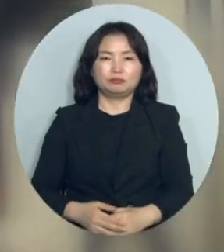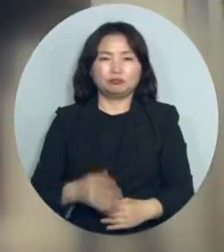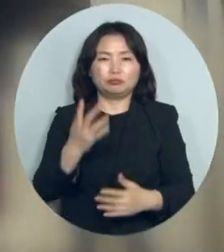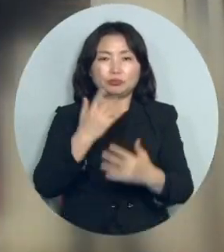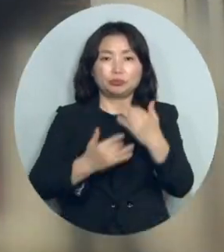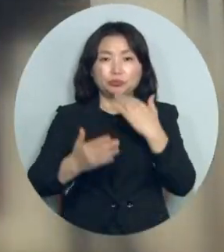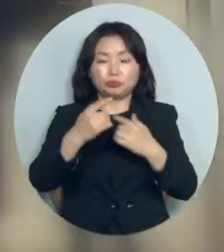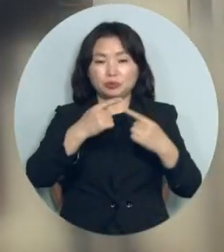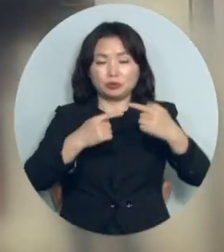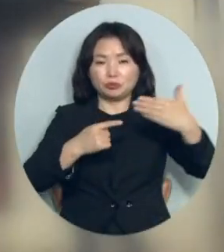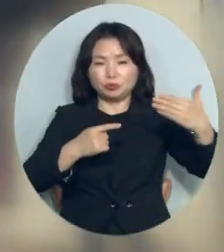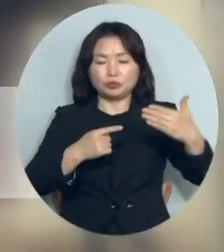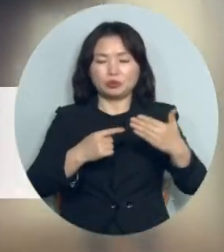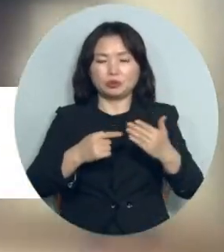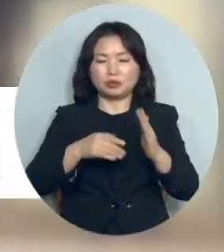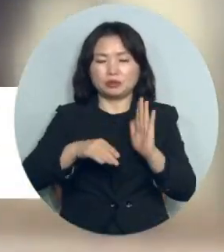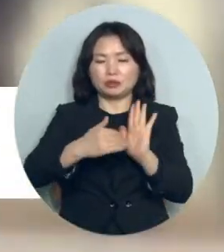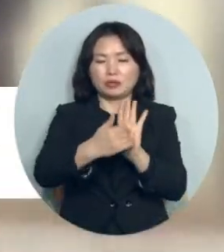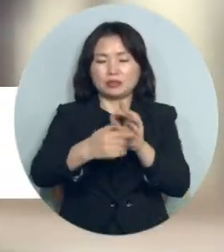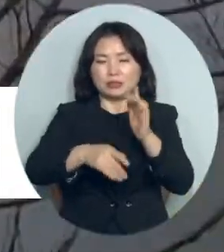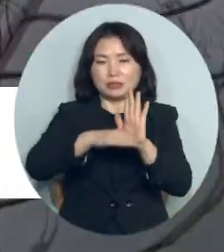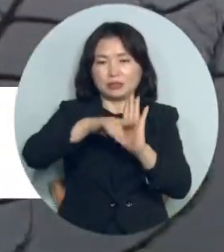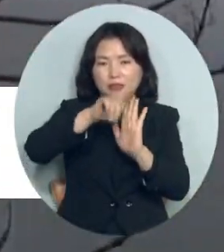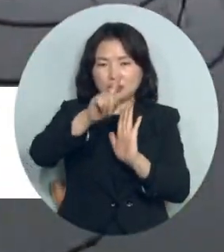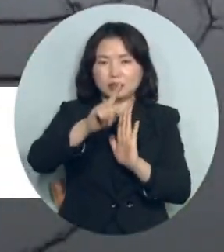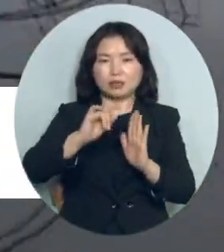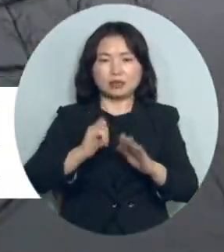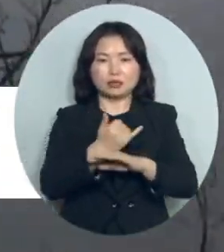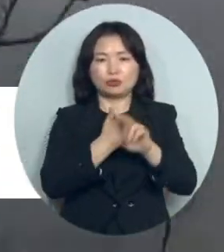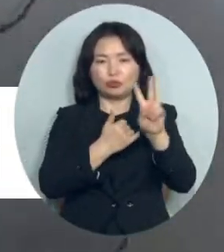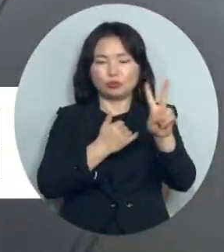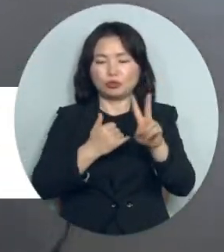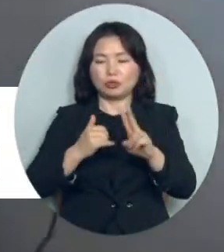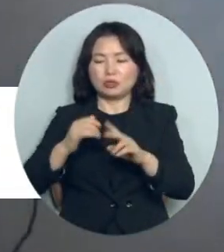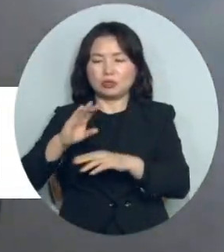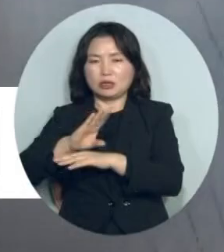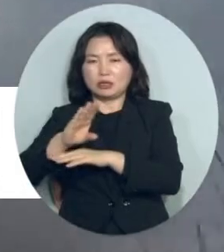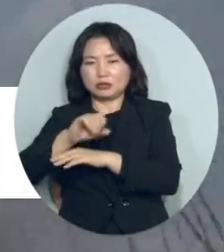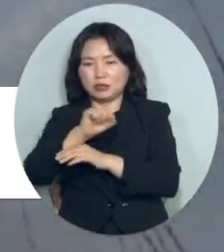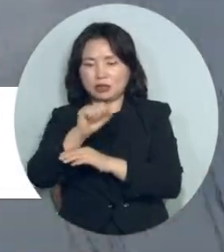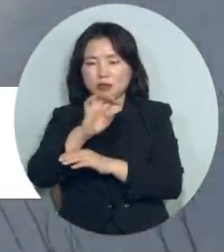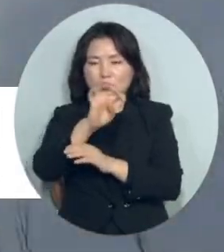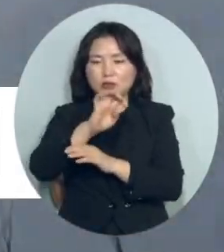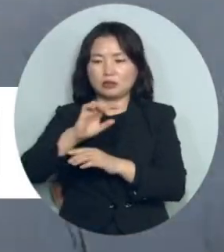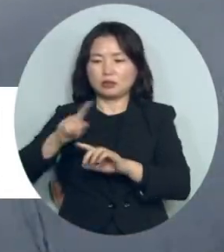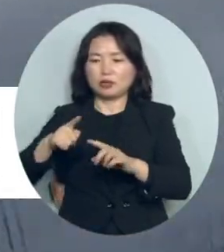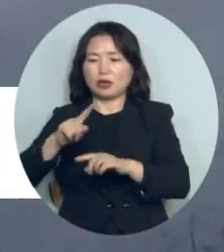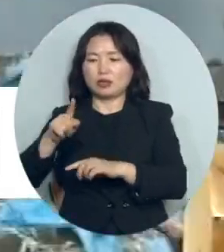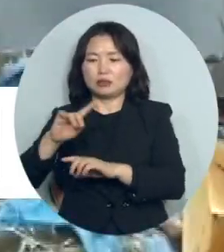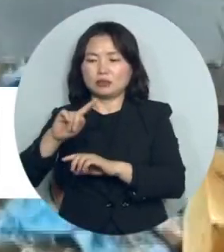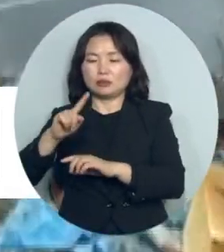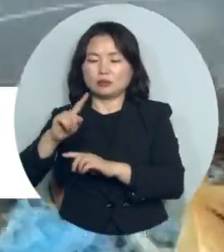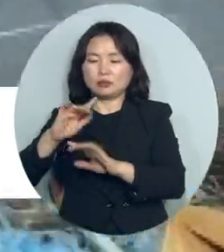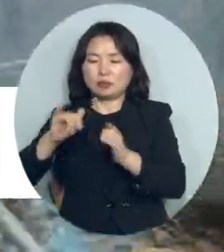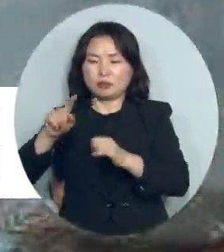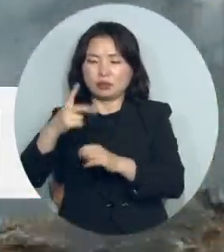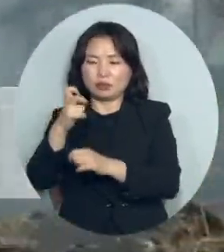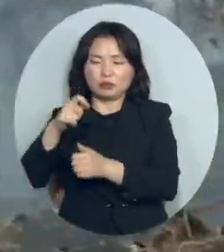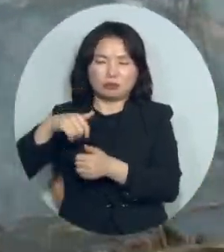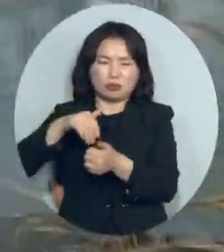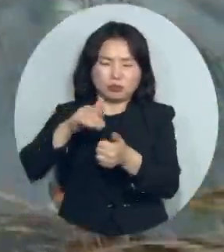불이 나자 소방당국은 대응 1단계를 내리고 진화 헬기 2대와 소방차량 40대 인력 110여 명을 투입해 진화에